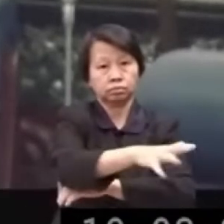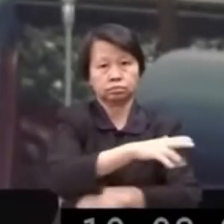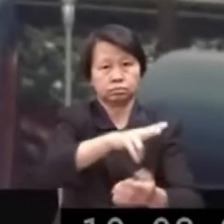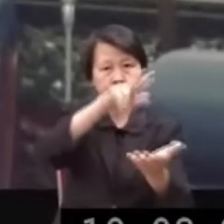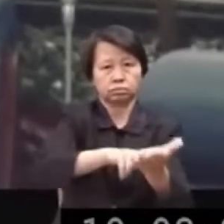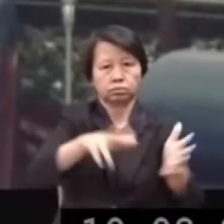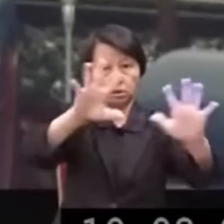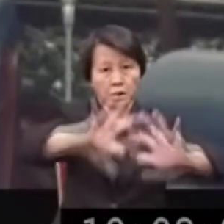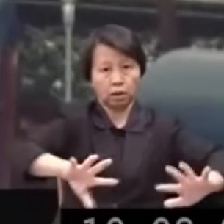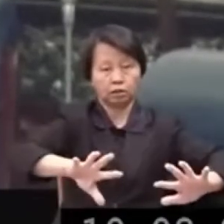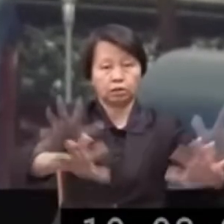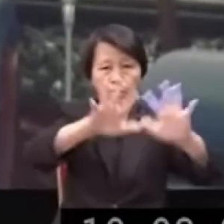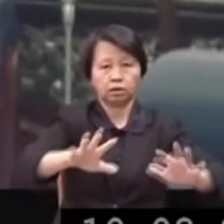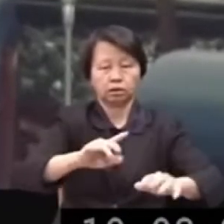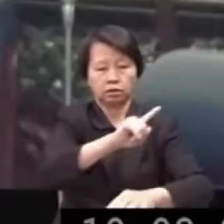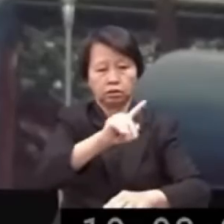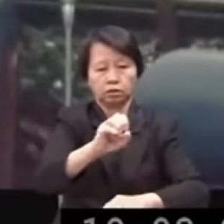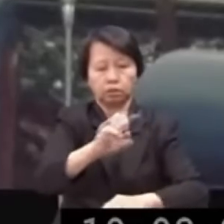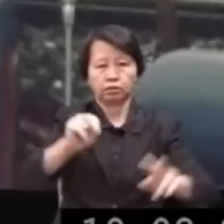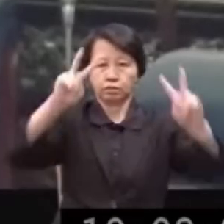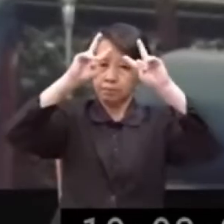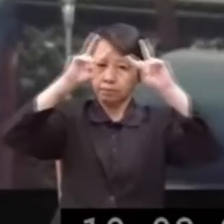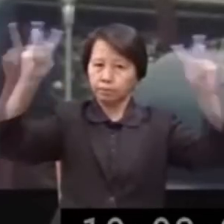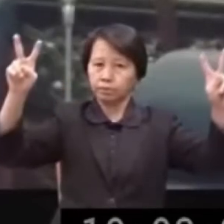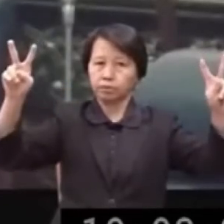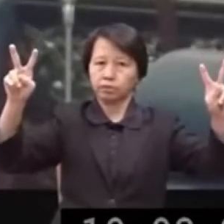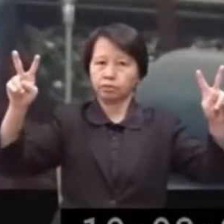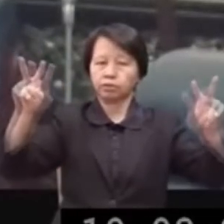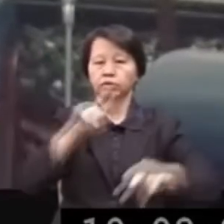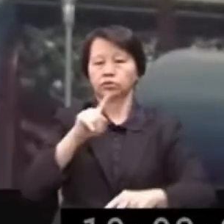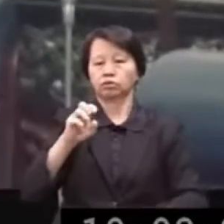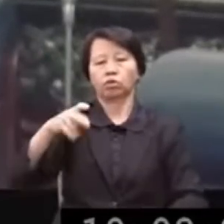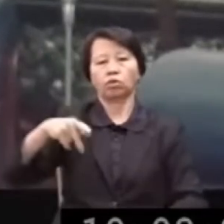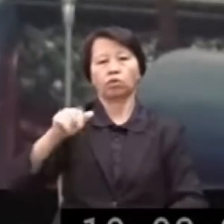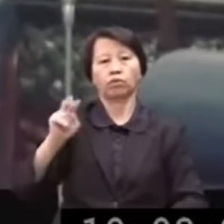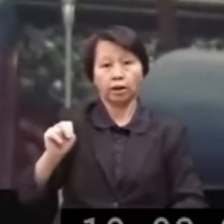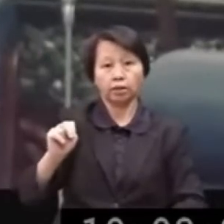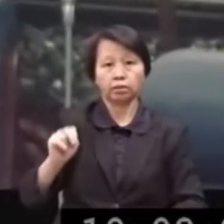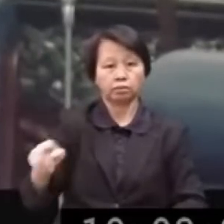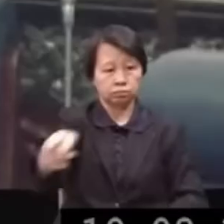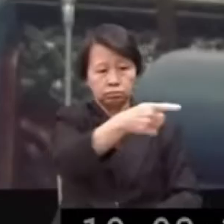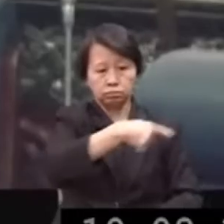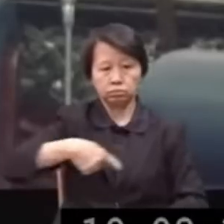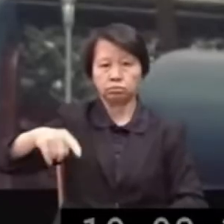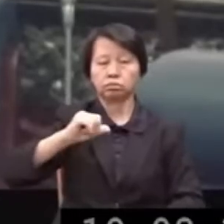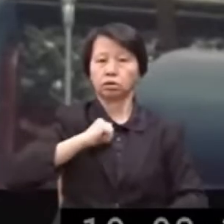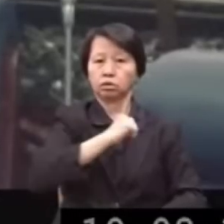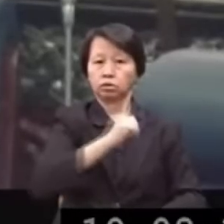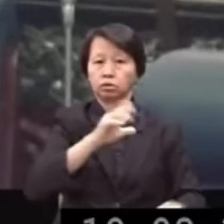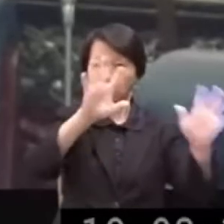ASEAN sebagai Zoon office sebagai anggota ASEAN